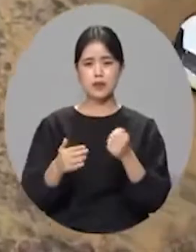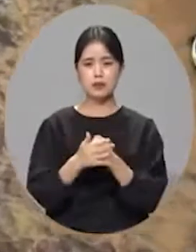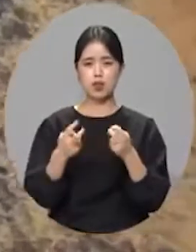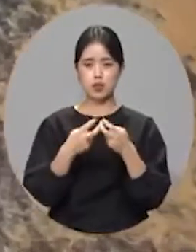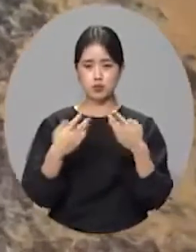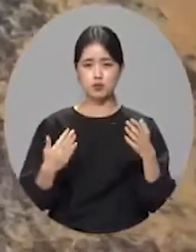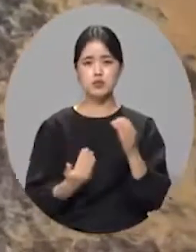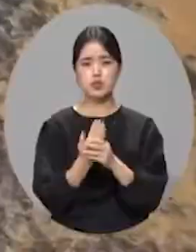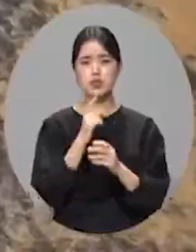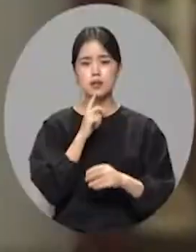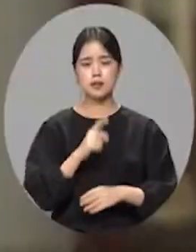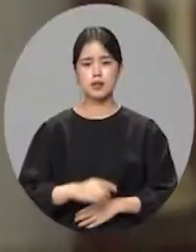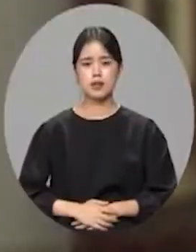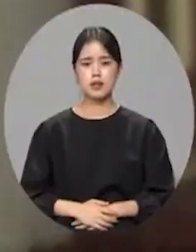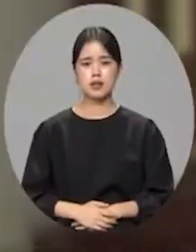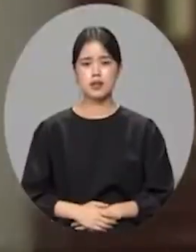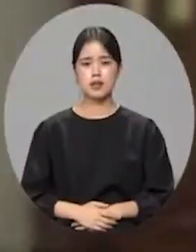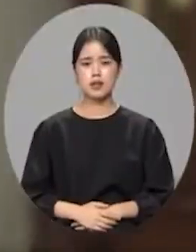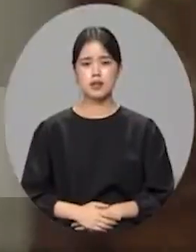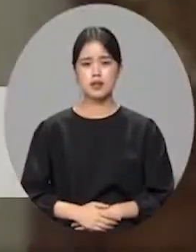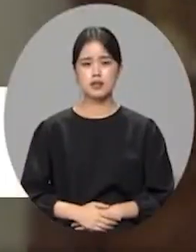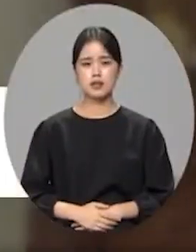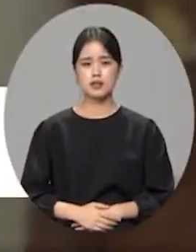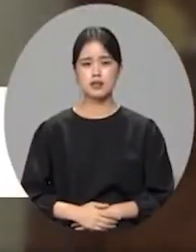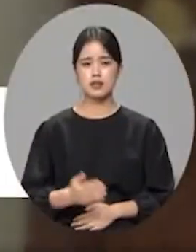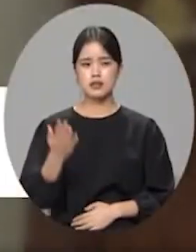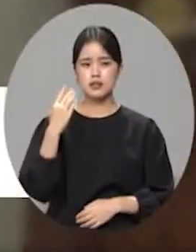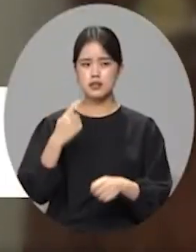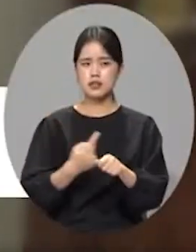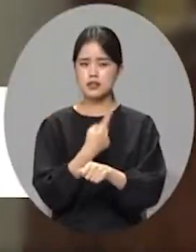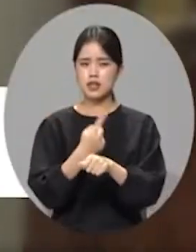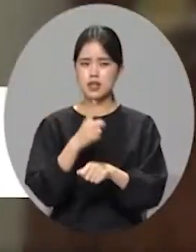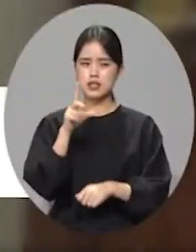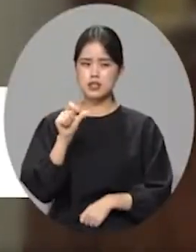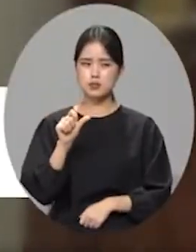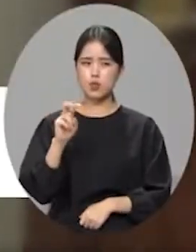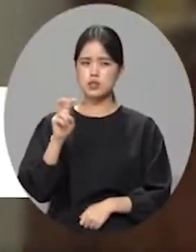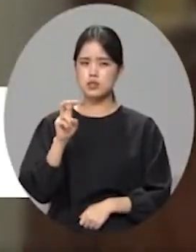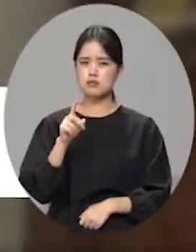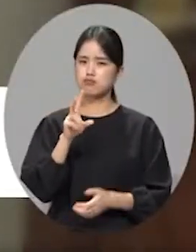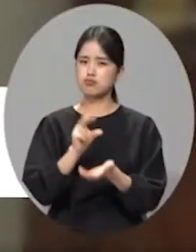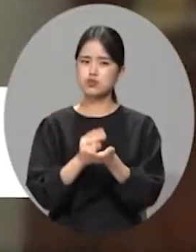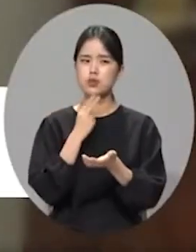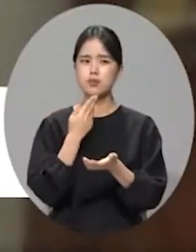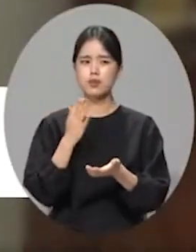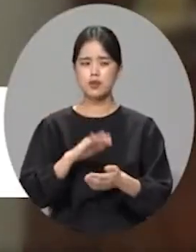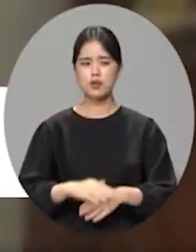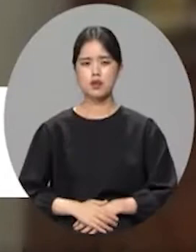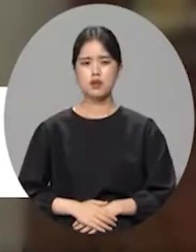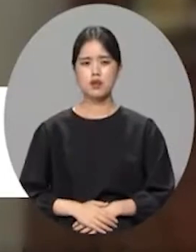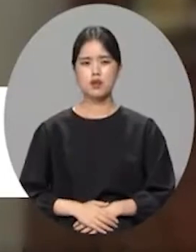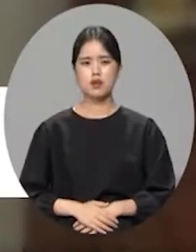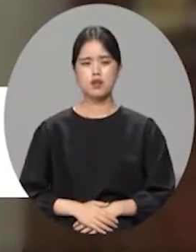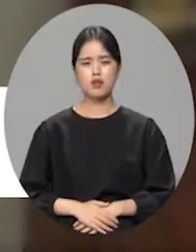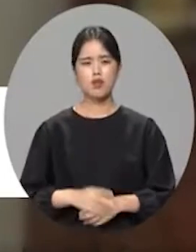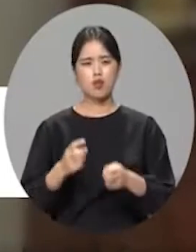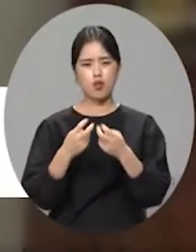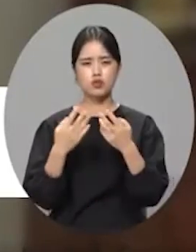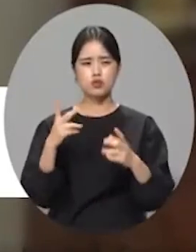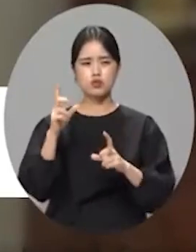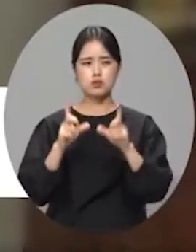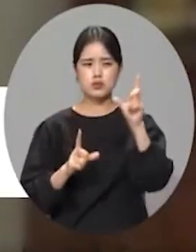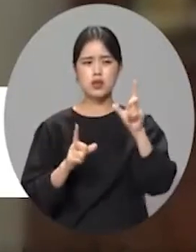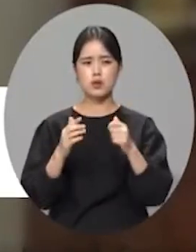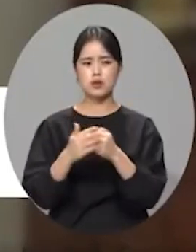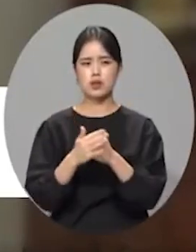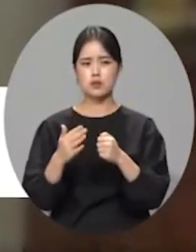사고였다는 입장이었습니다. 시간당 10mm, 20mm 정도만 해도 크게 문제가 없는데 사실은 어쩔 수 없는